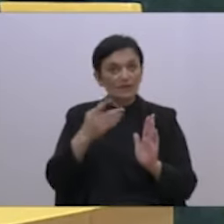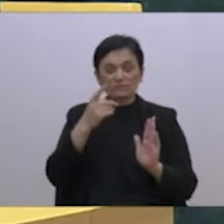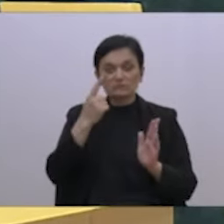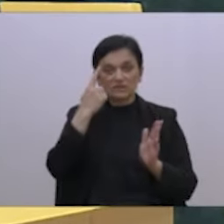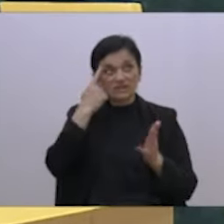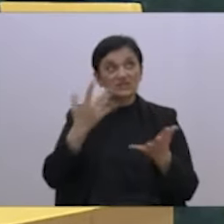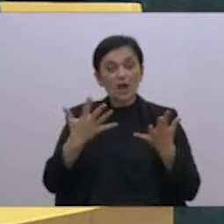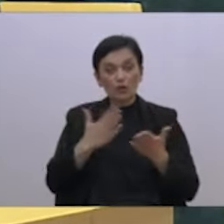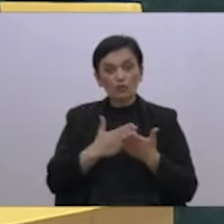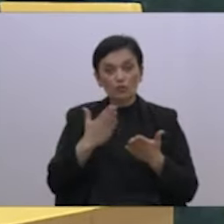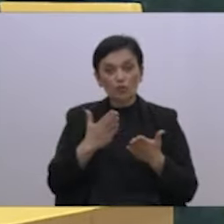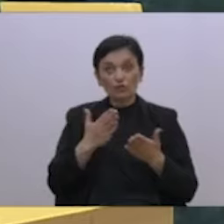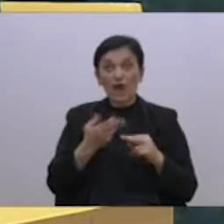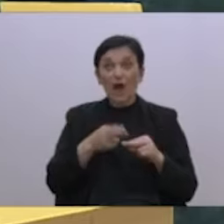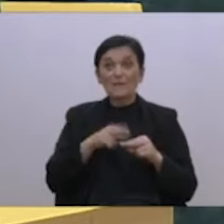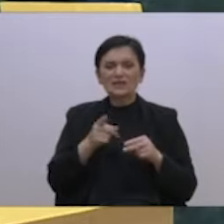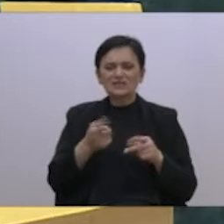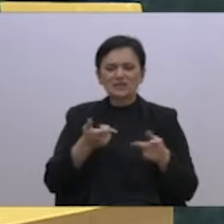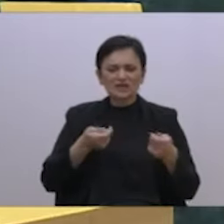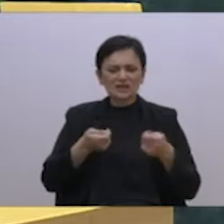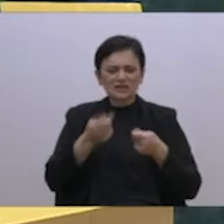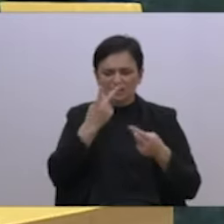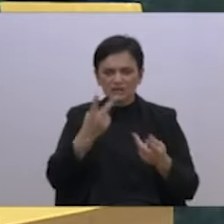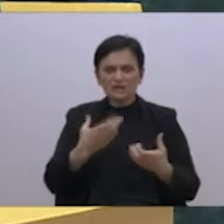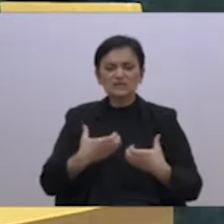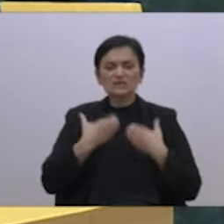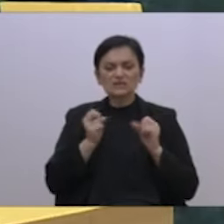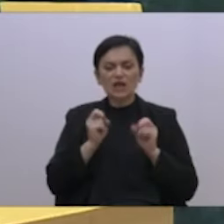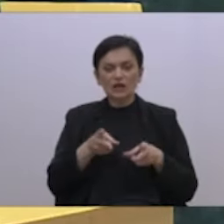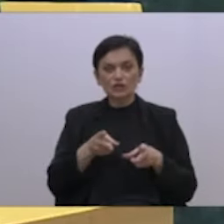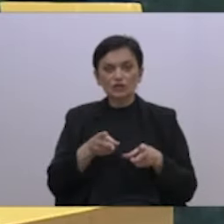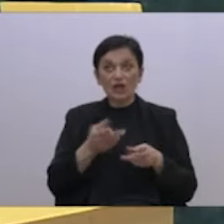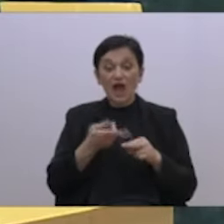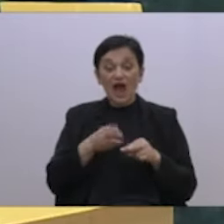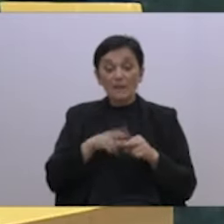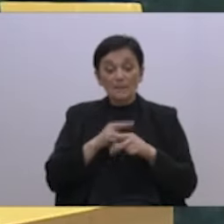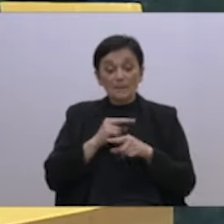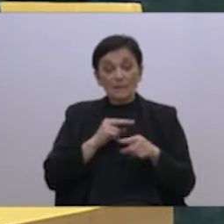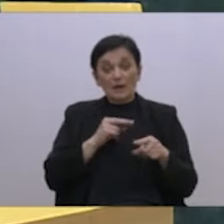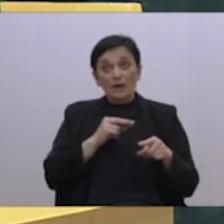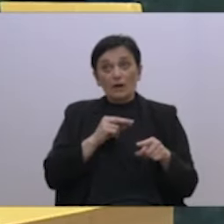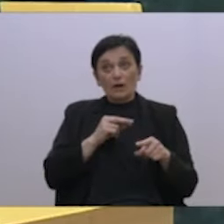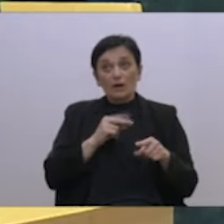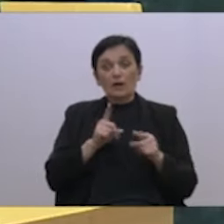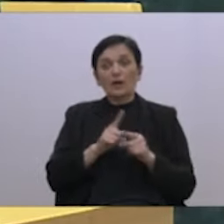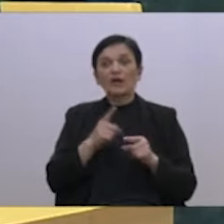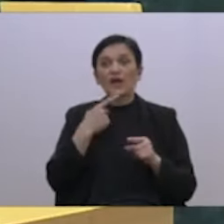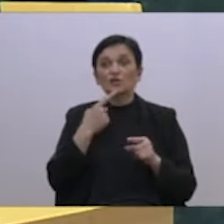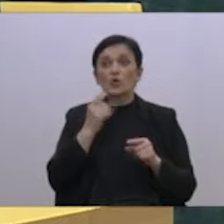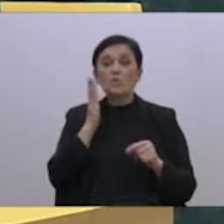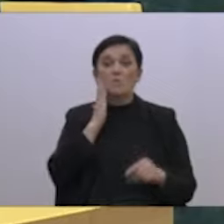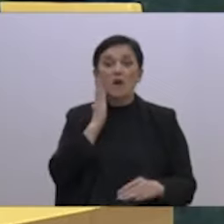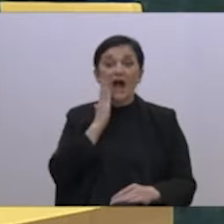წარმოუდგენელია. ამაზე გაუმართავი, ამაზე საშიში, ამაზე და ასე ვთქვათ, მართლაც